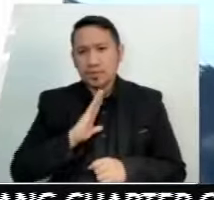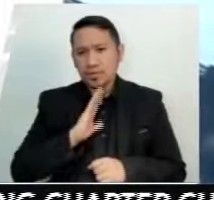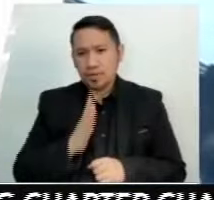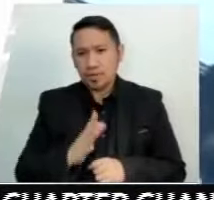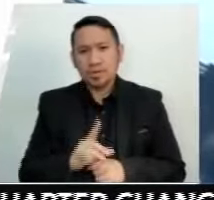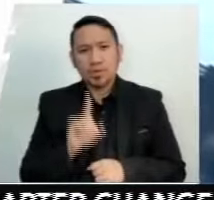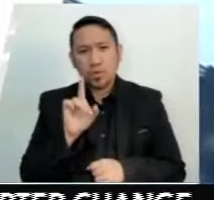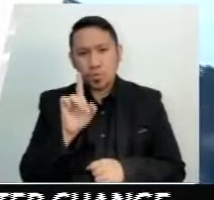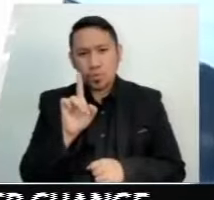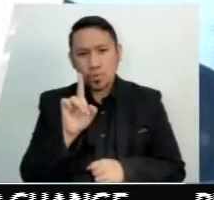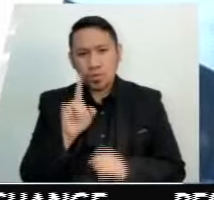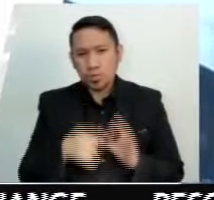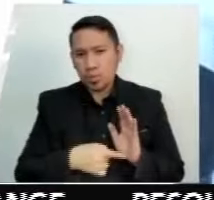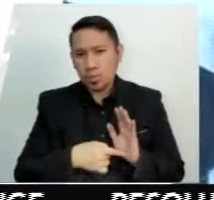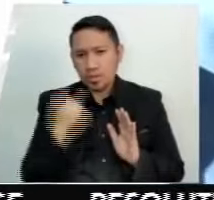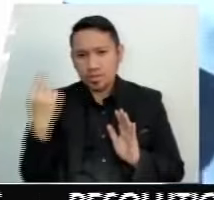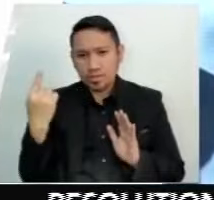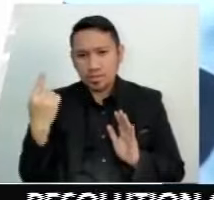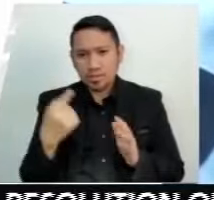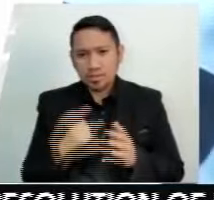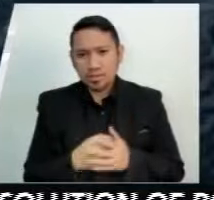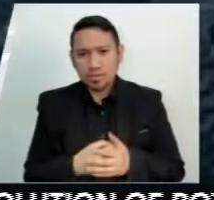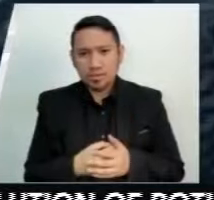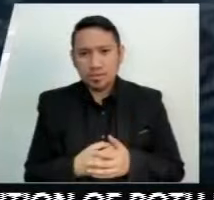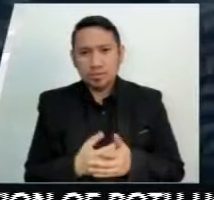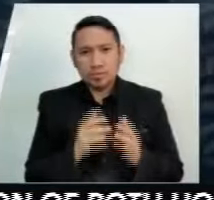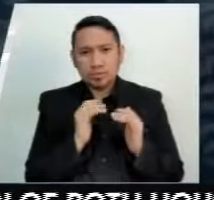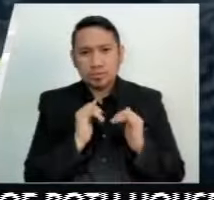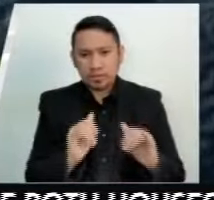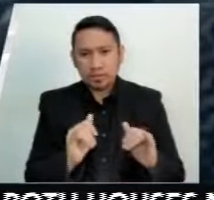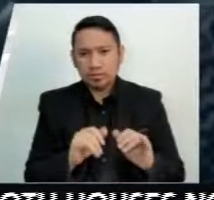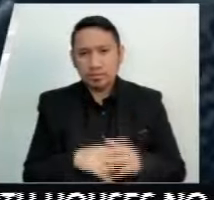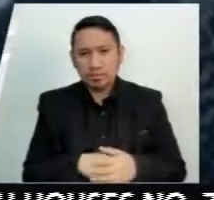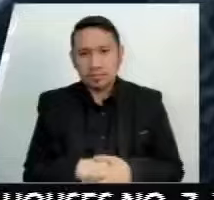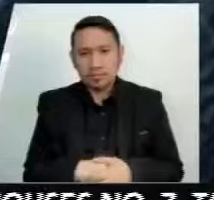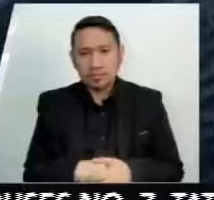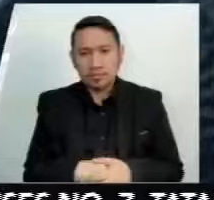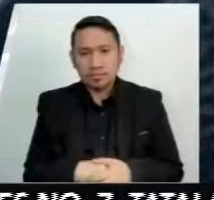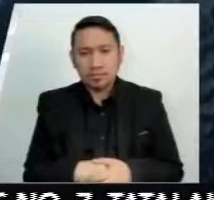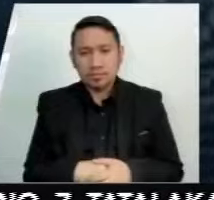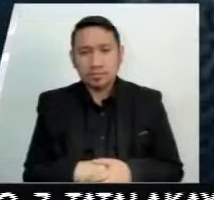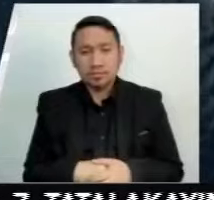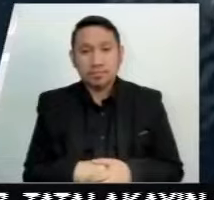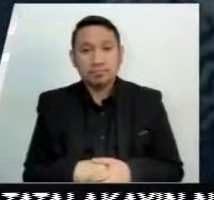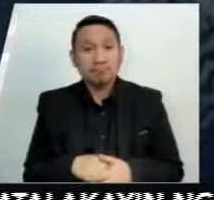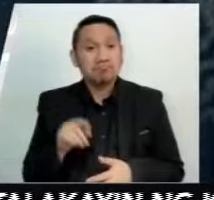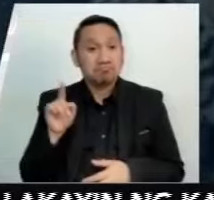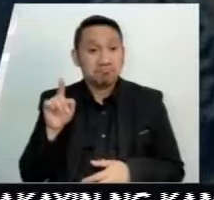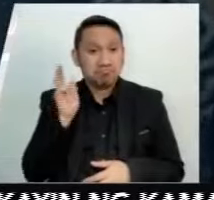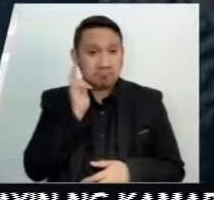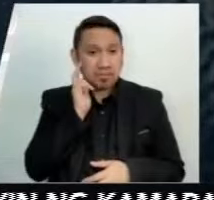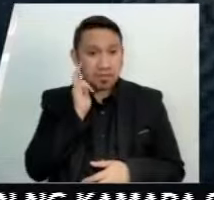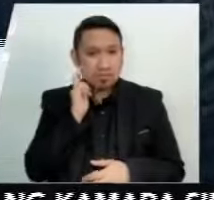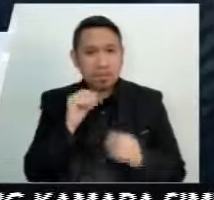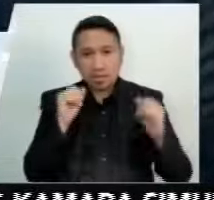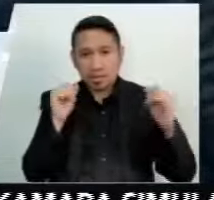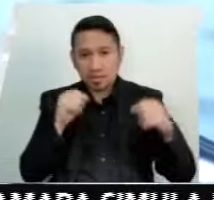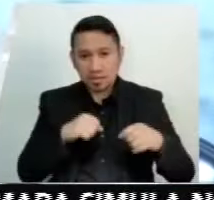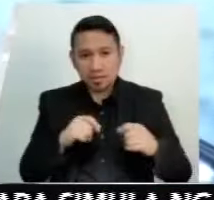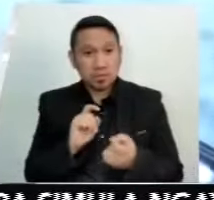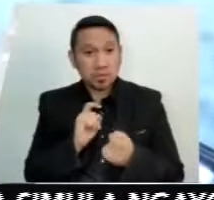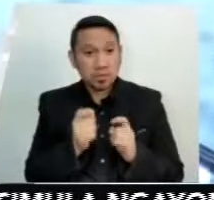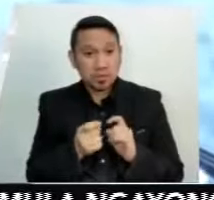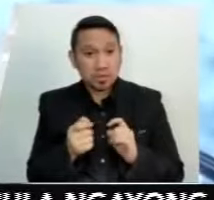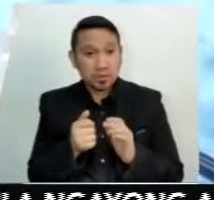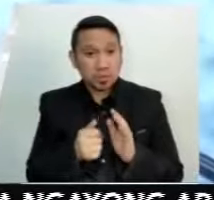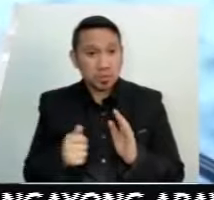Let us stick to that. Pabor naman daw ang dating Pangulo na amyandahan ang konstitusyon para man